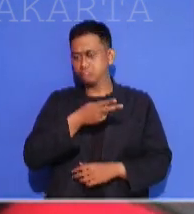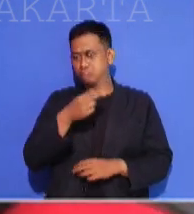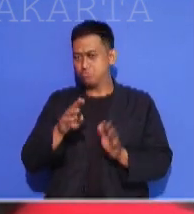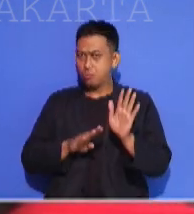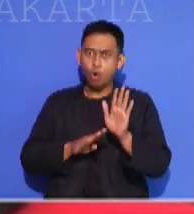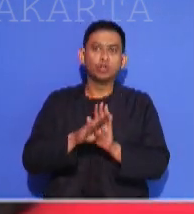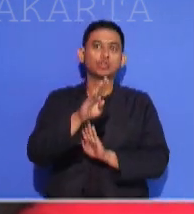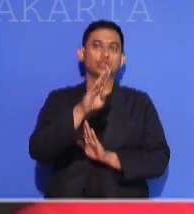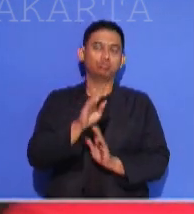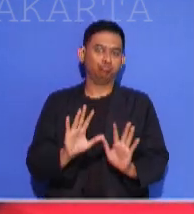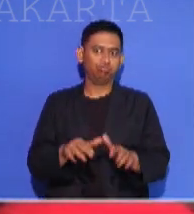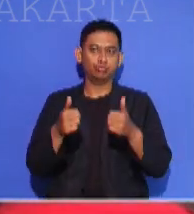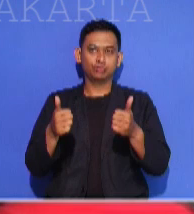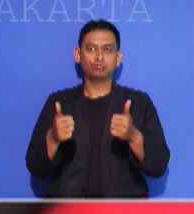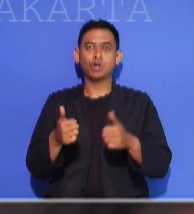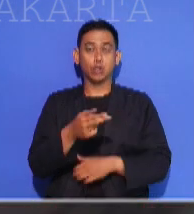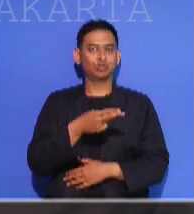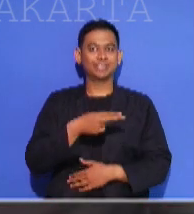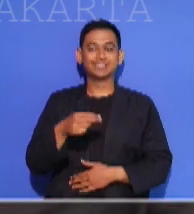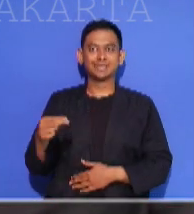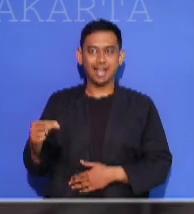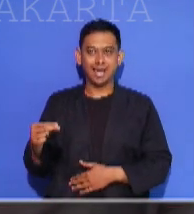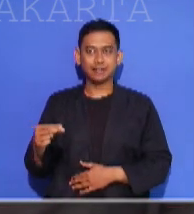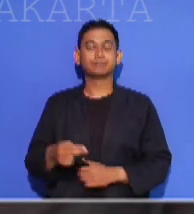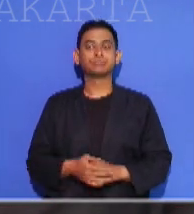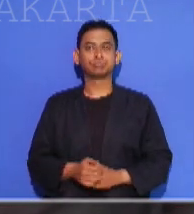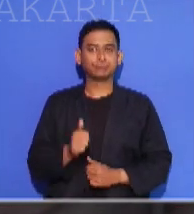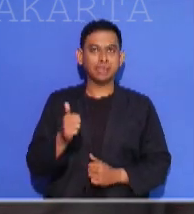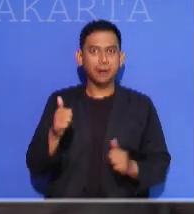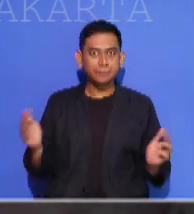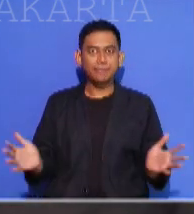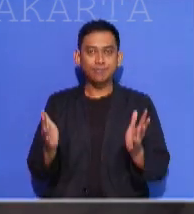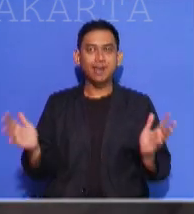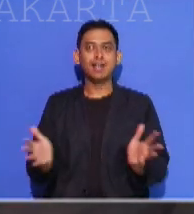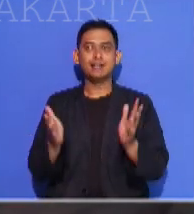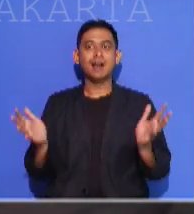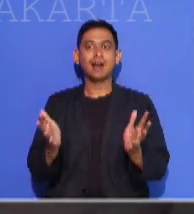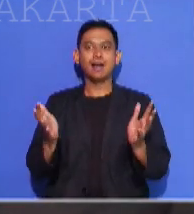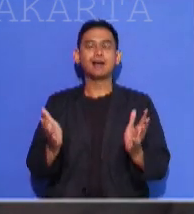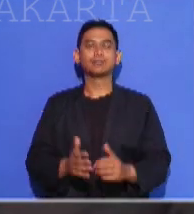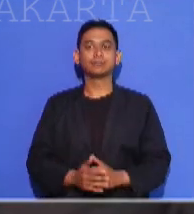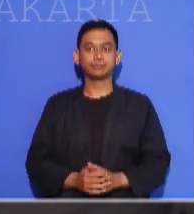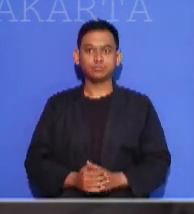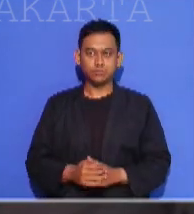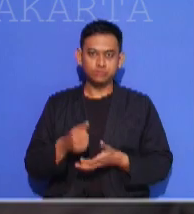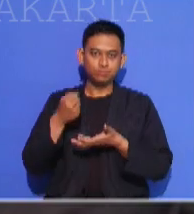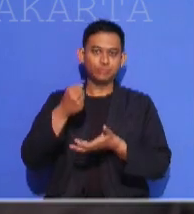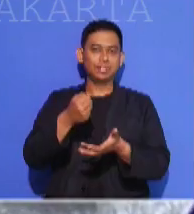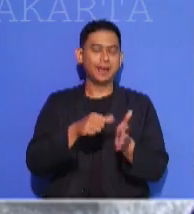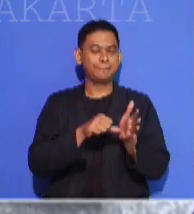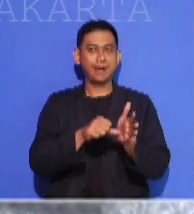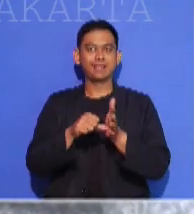Indonesia semakin gemah ripah semakin makmur dan bantuan-bantuan tetap masih ada